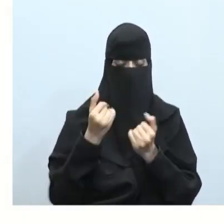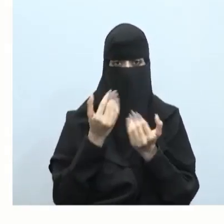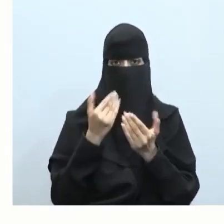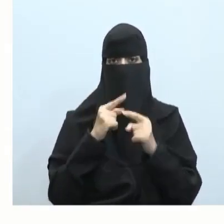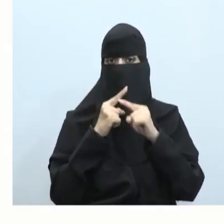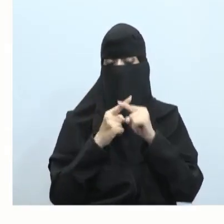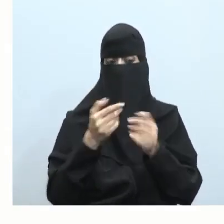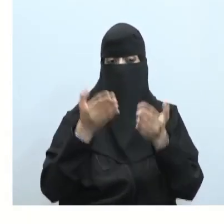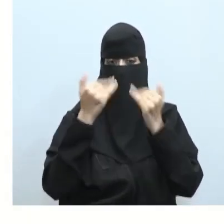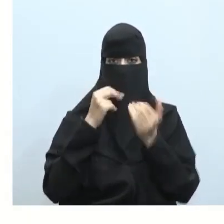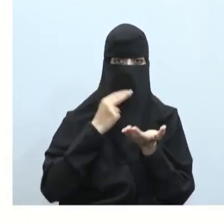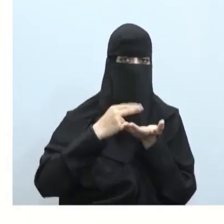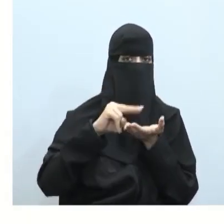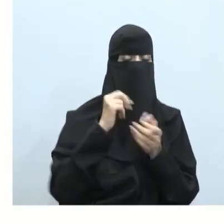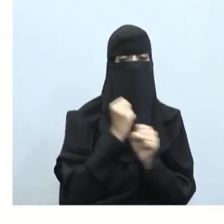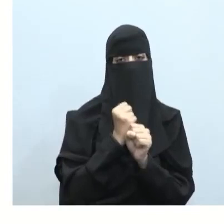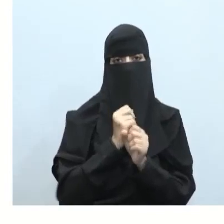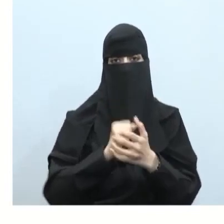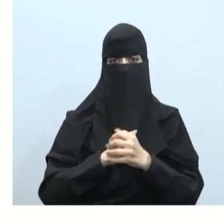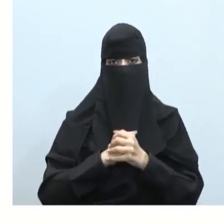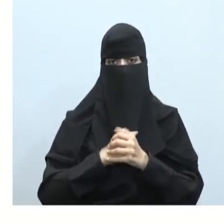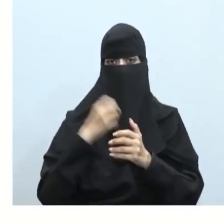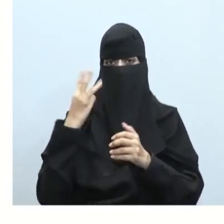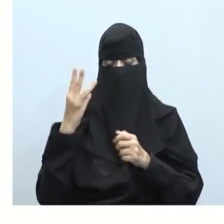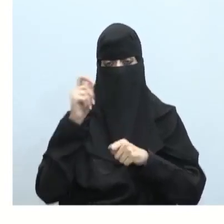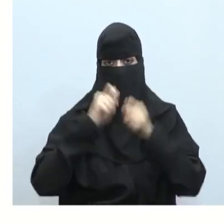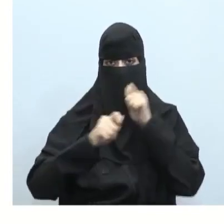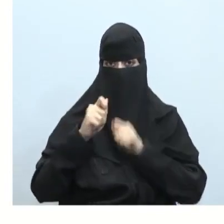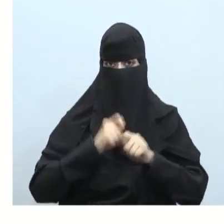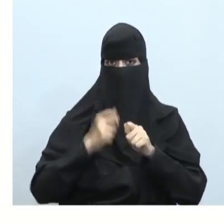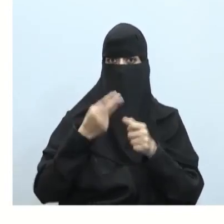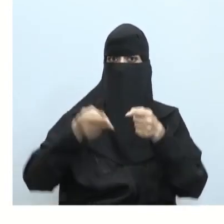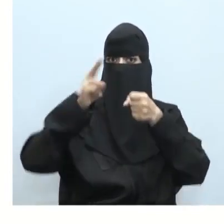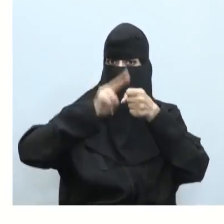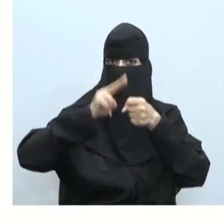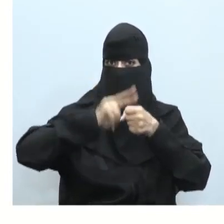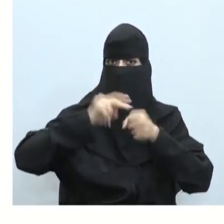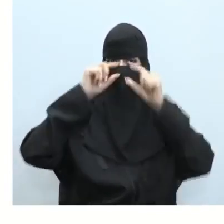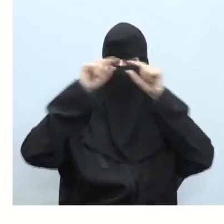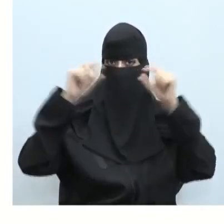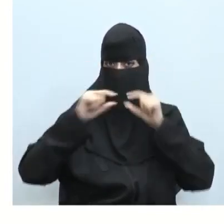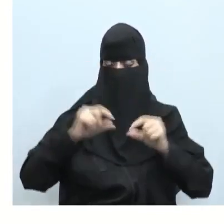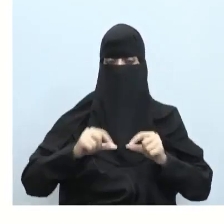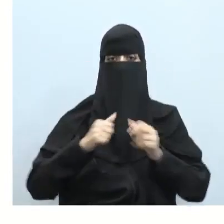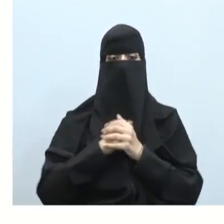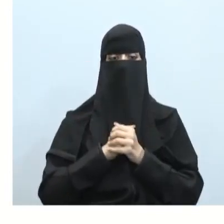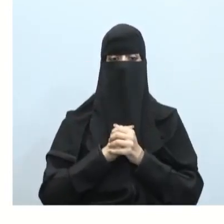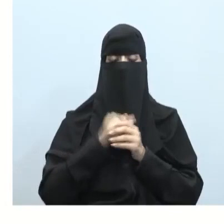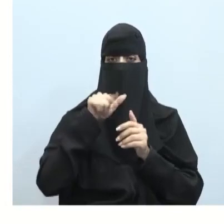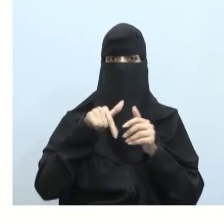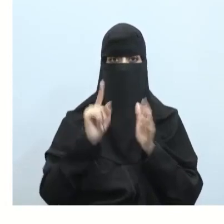وجود الاخطاء ثم يرسلها للتنفيذ ثلاث عمليات ستجد انها تتكرر في كل صدر في كل سطر